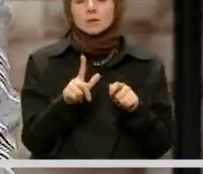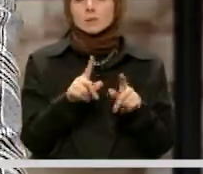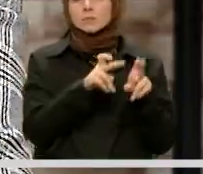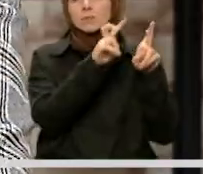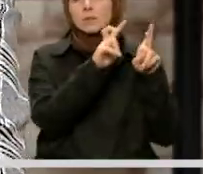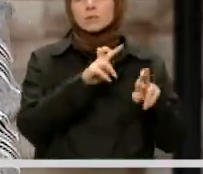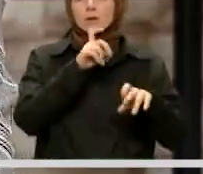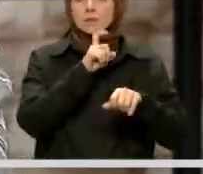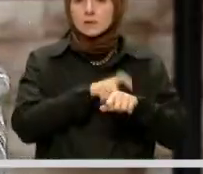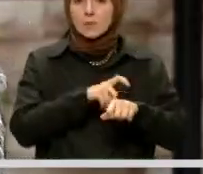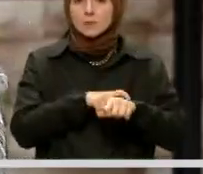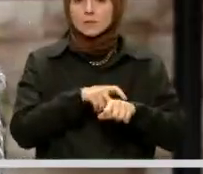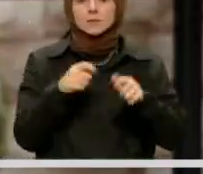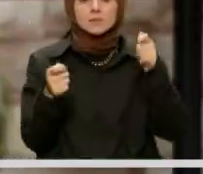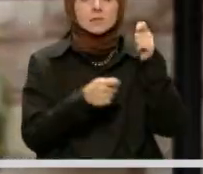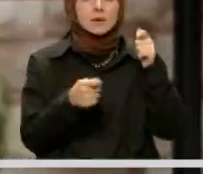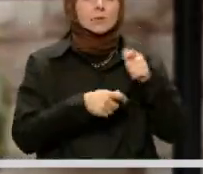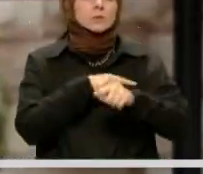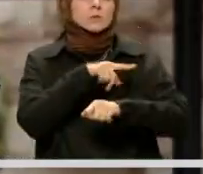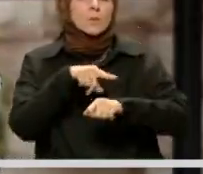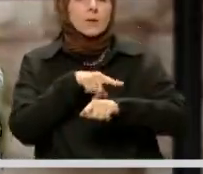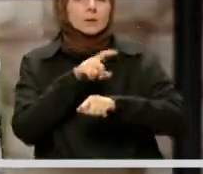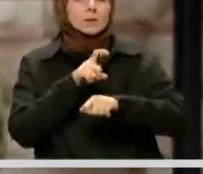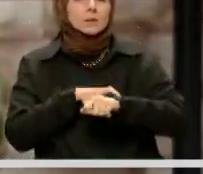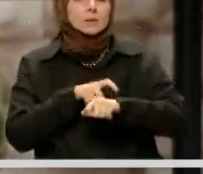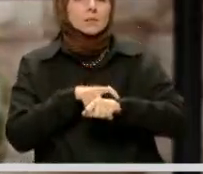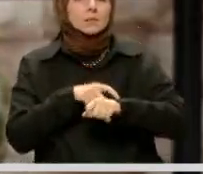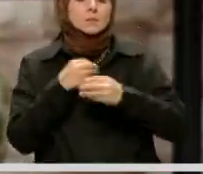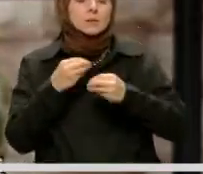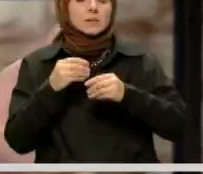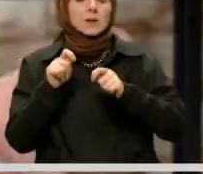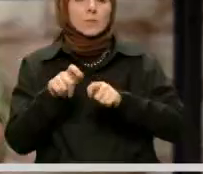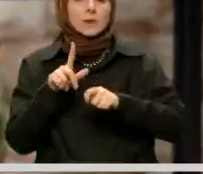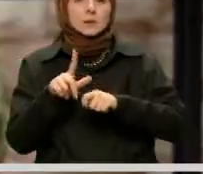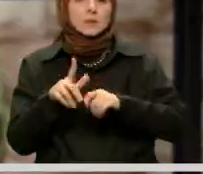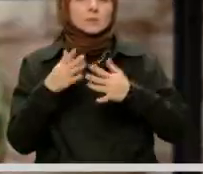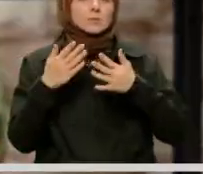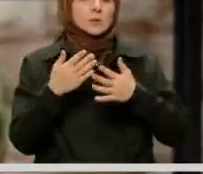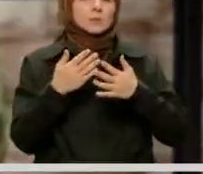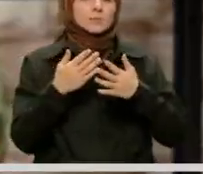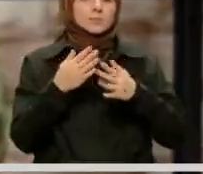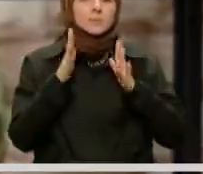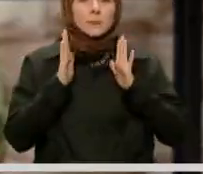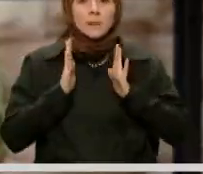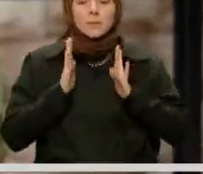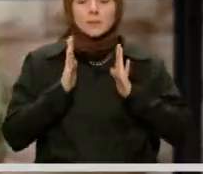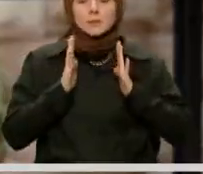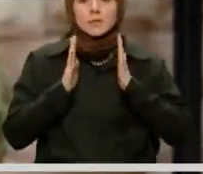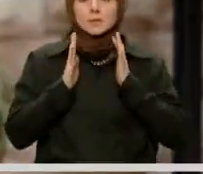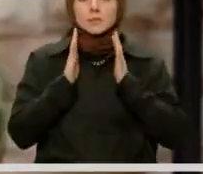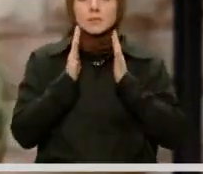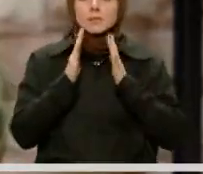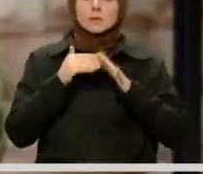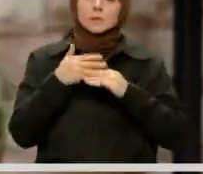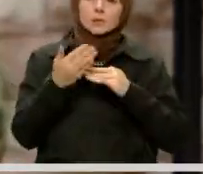sahur vakitlerini. Niye? Çünkü tam bir yöneliş halindesiniz. Çoğu zaman dua yaparız. Namazdan sonra ellerimizi kaldırır dua yaparız ama bir alışkanlık